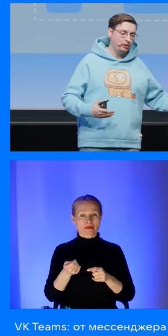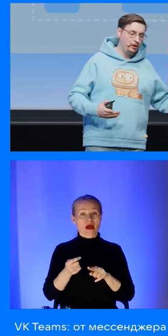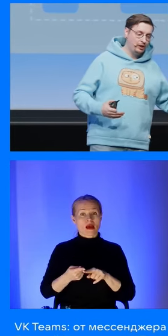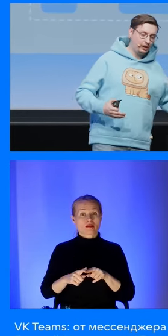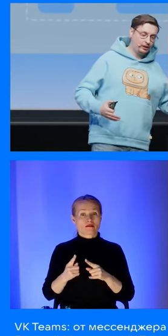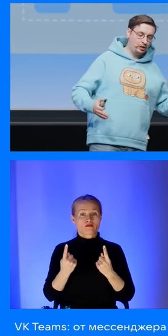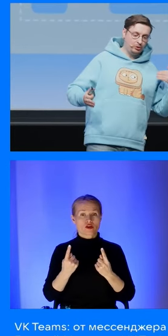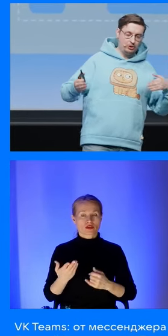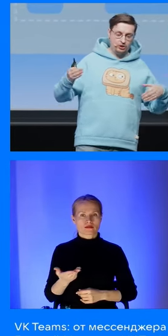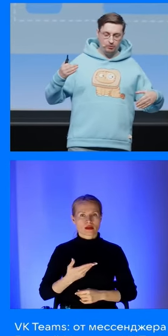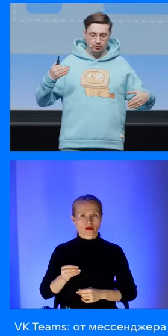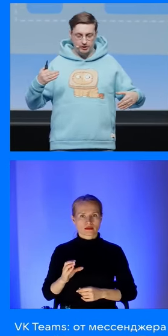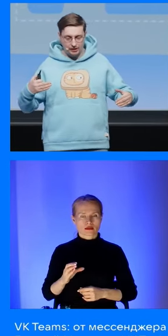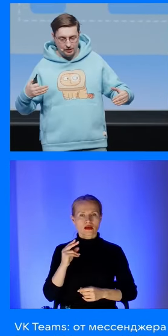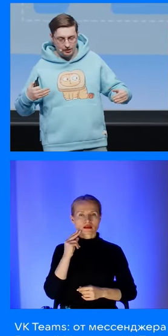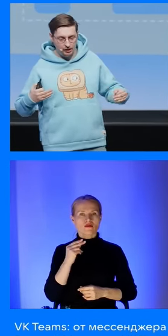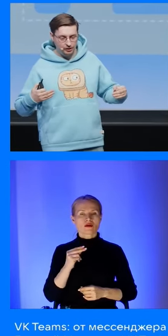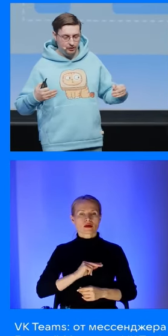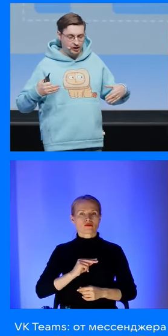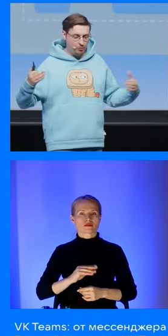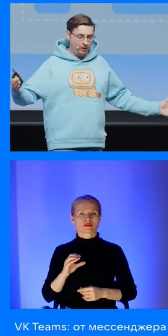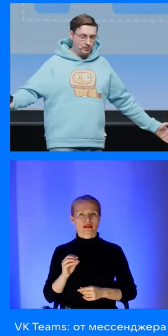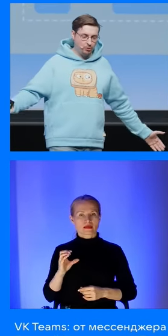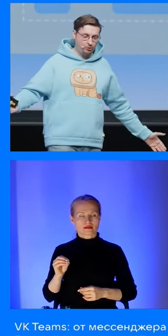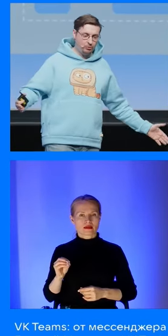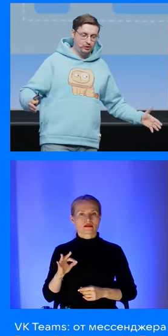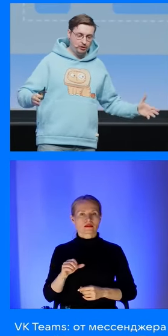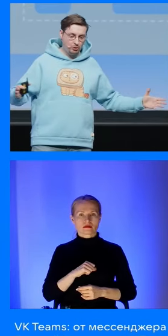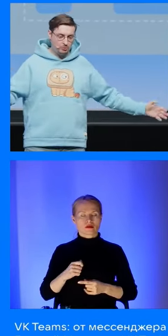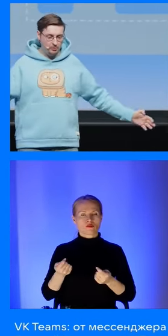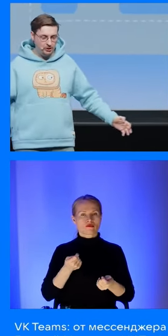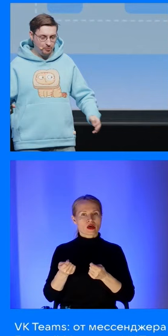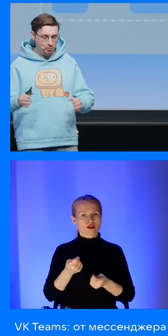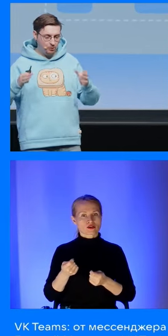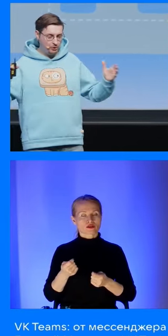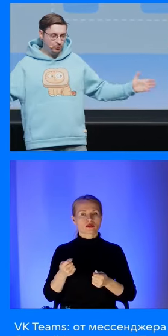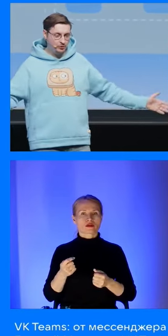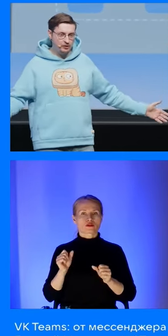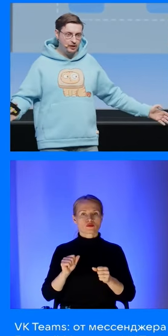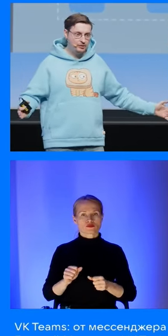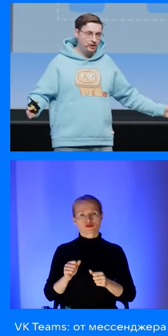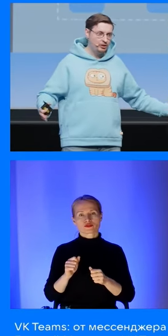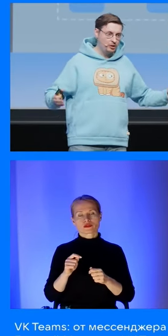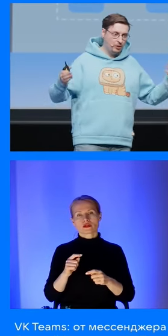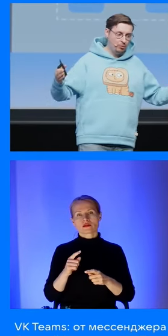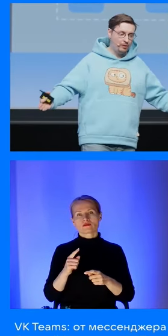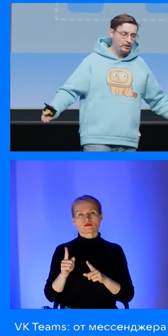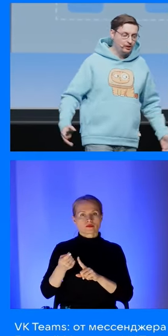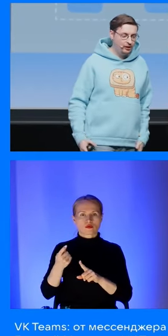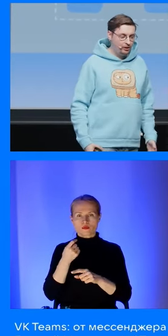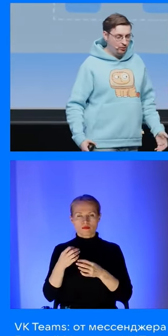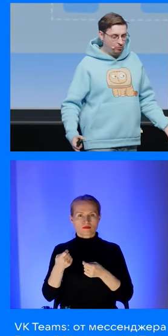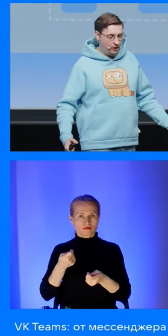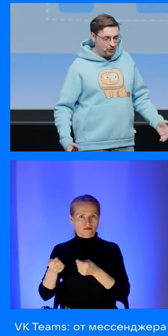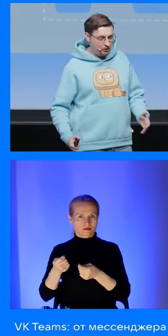в он-преме. Когда ты работаешь в SaaS-е, ты сам управляешь своим контуром, ты можешь изобрести там любого диковинного зверя, тебе им